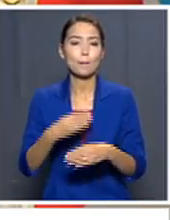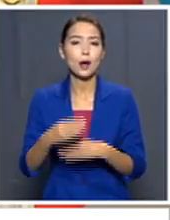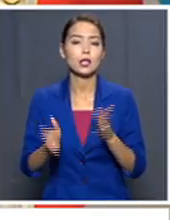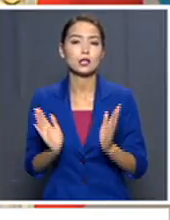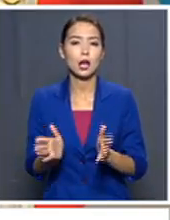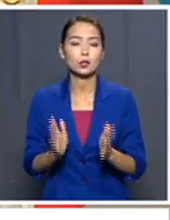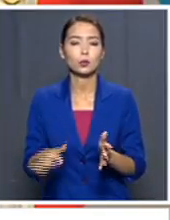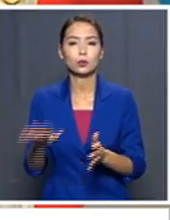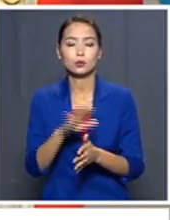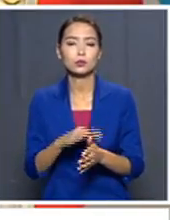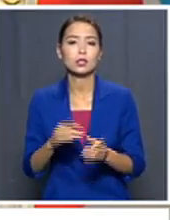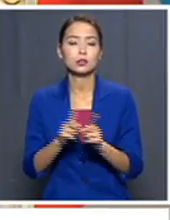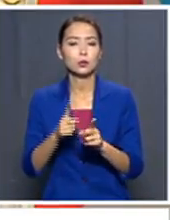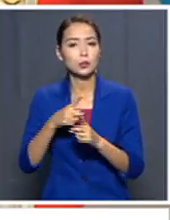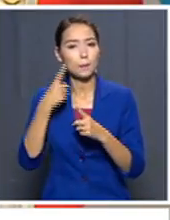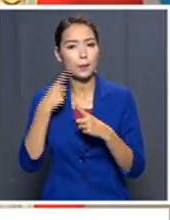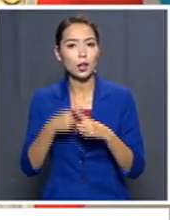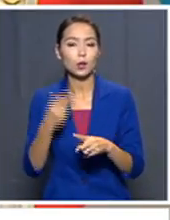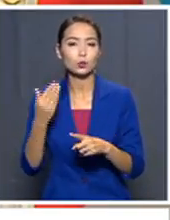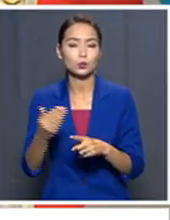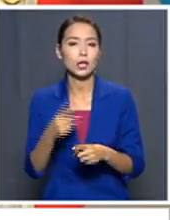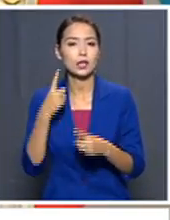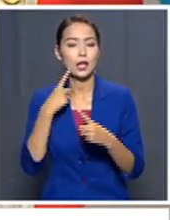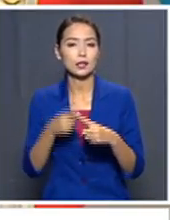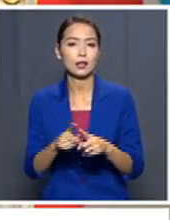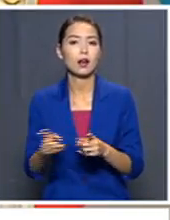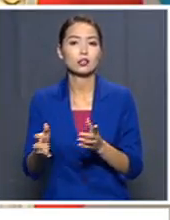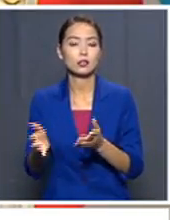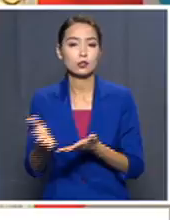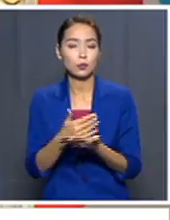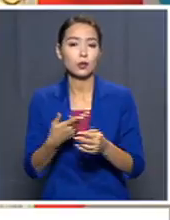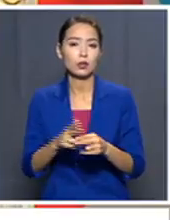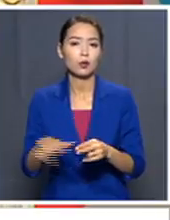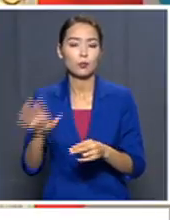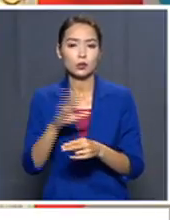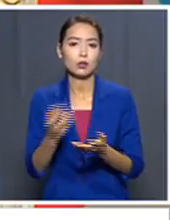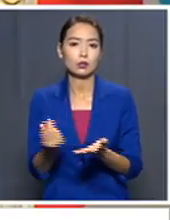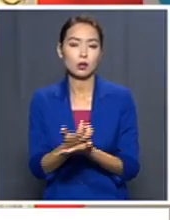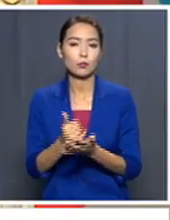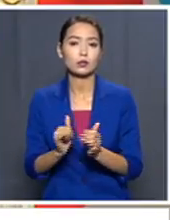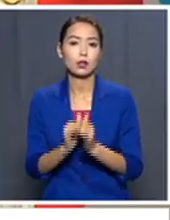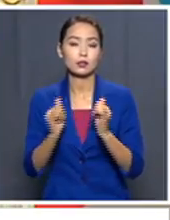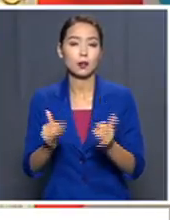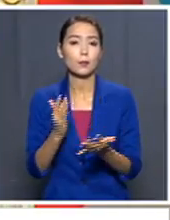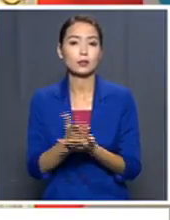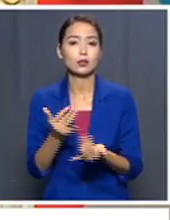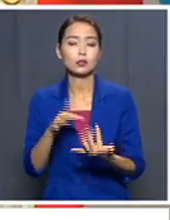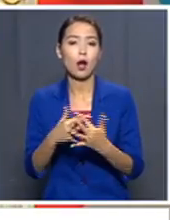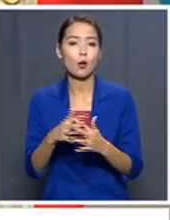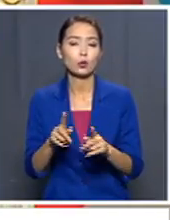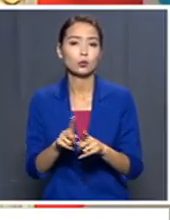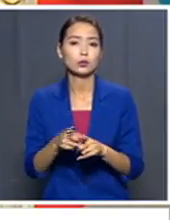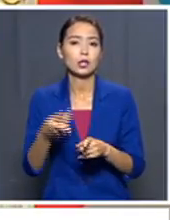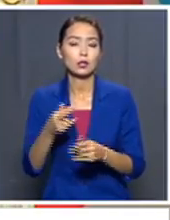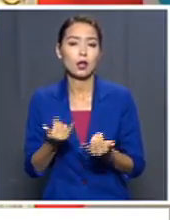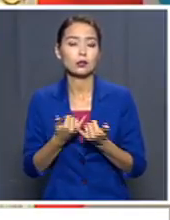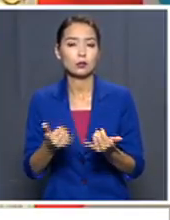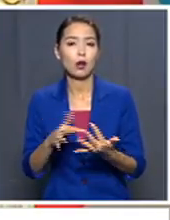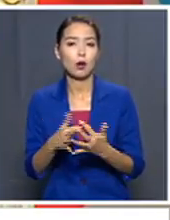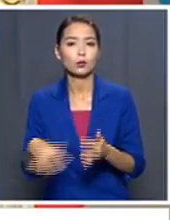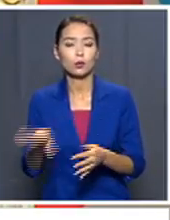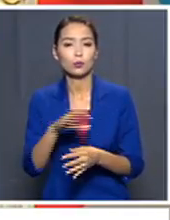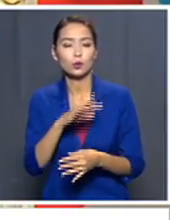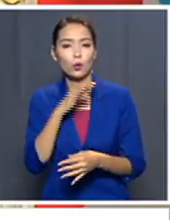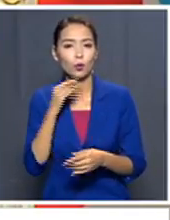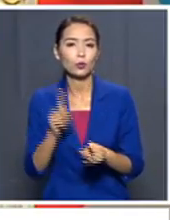сынды Беларусь техникасын жинау бойынша ортақ жобамыз табысты жүзеге асырылып жатыр. Ауыл шаруашылығына қажет техника да құрастырылады. Ал бүгін астық